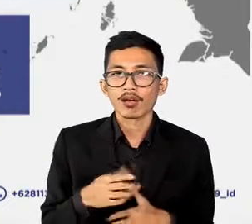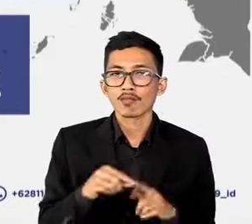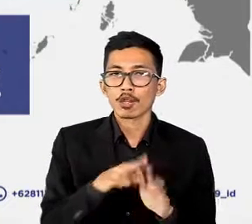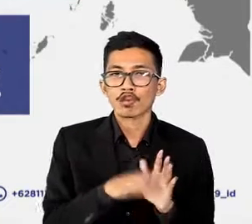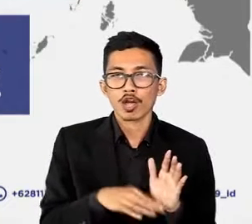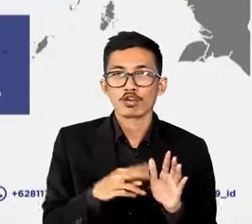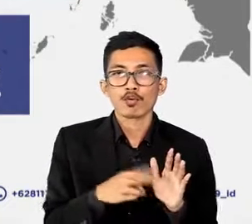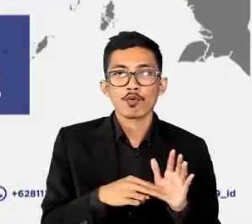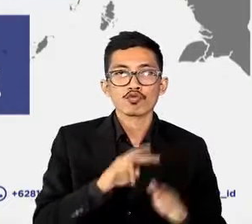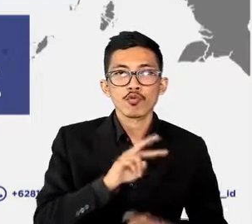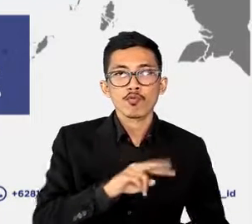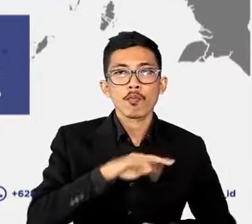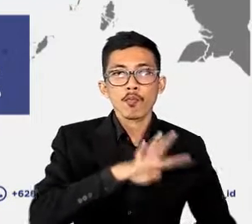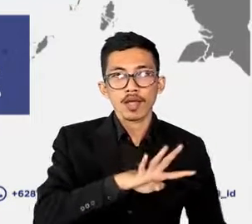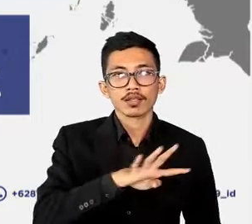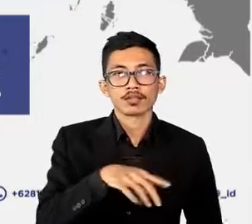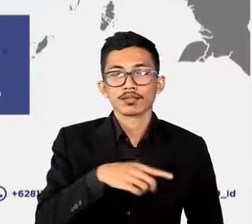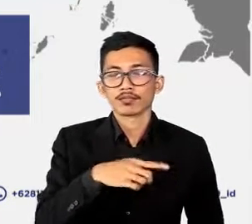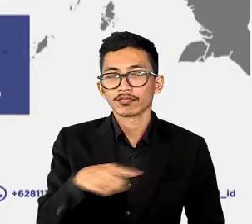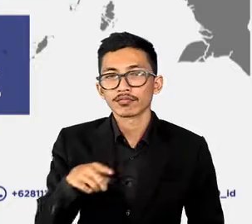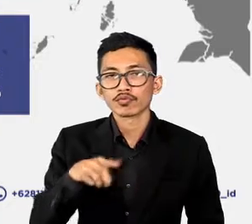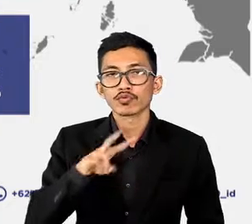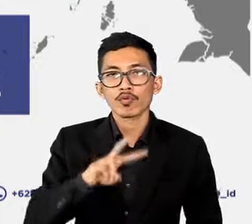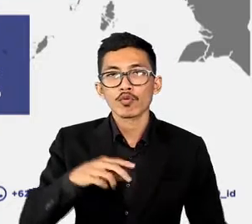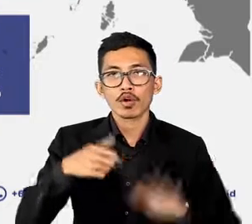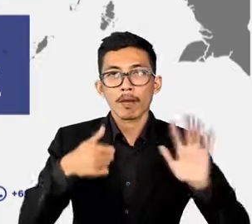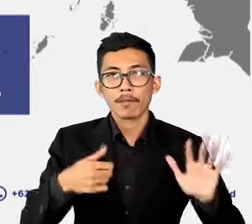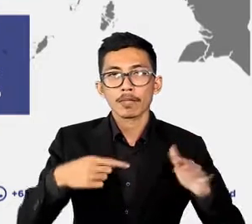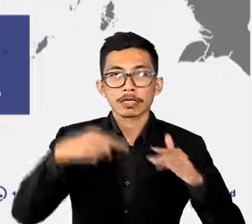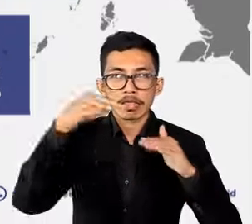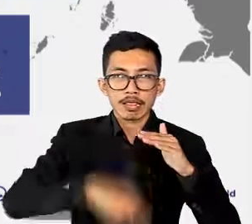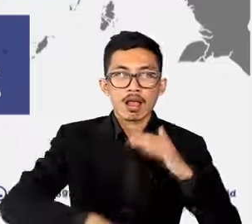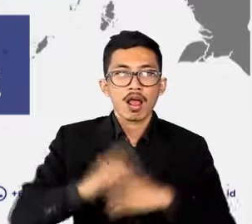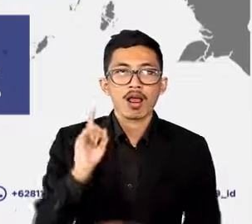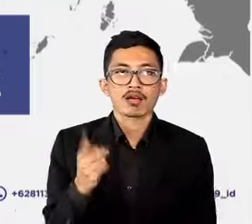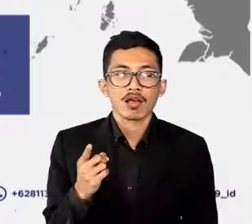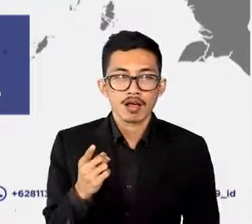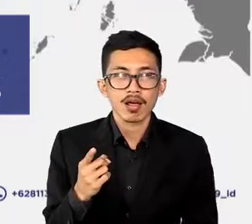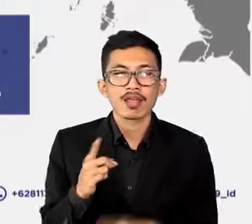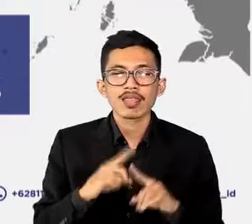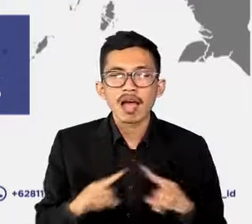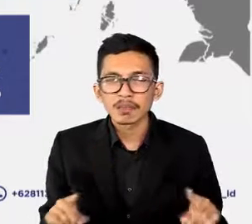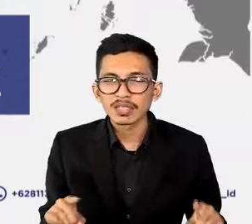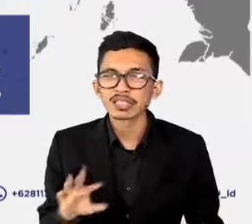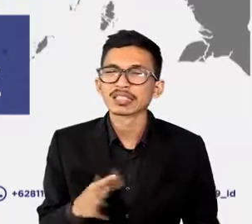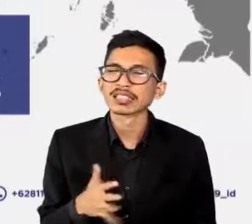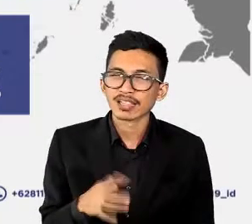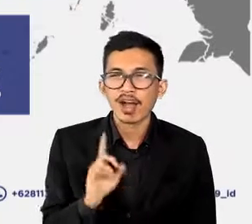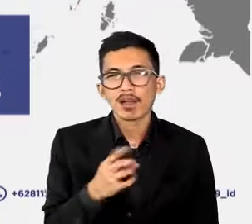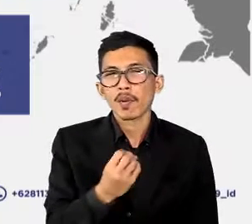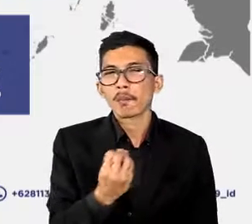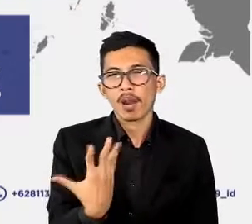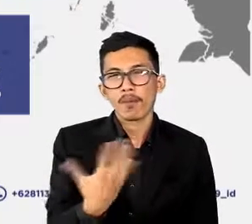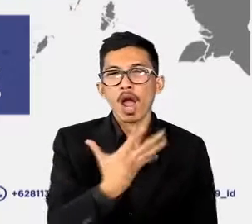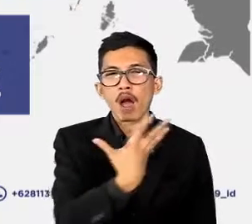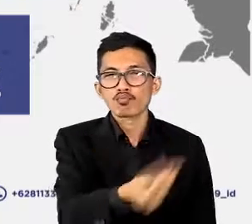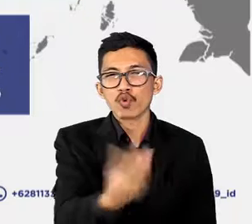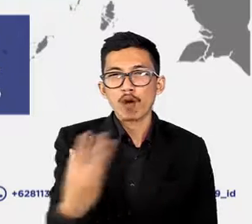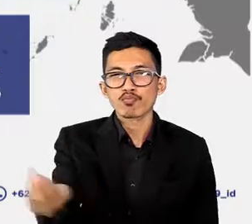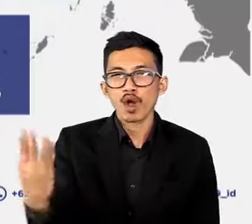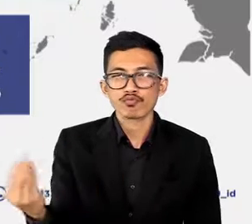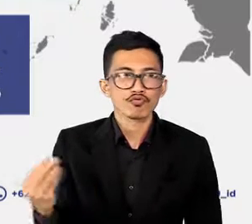24 dan 26 secara detail sayangnya masih banyak desa atau kelurahan di Indonesia